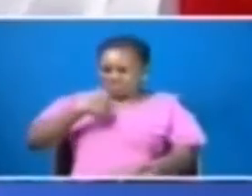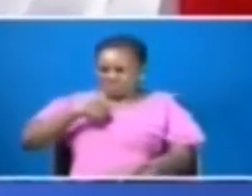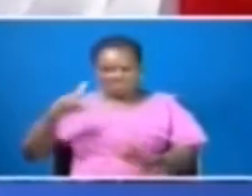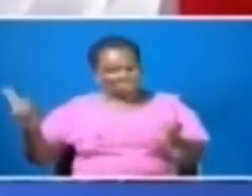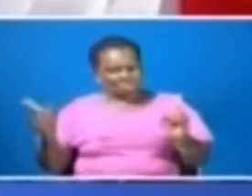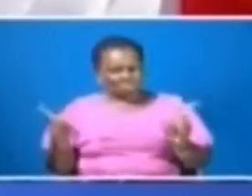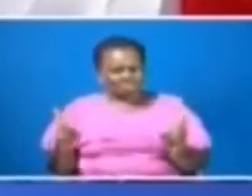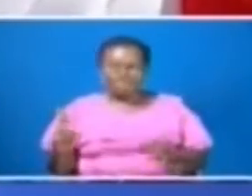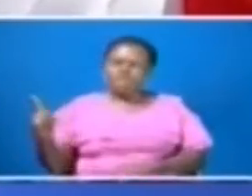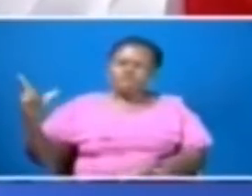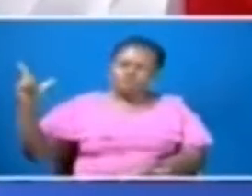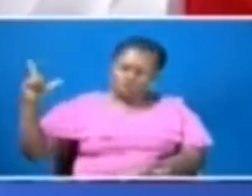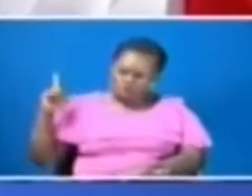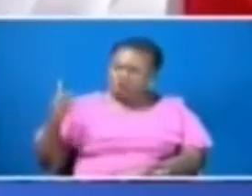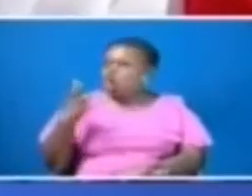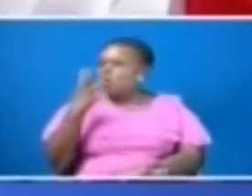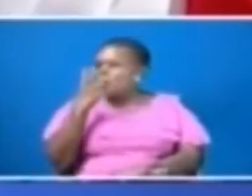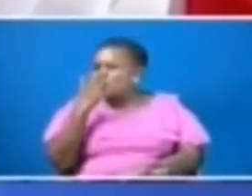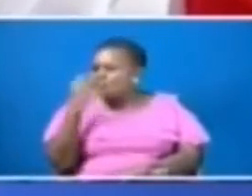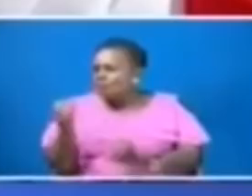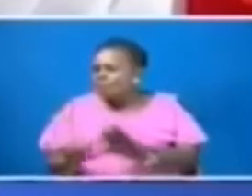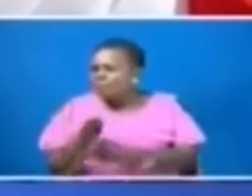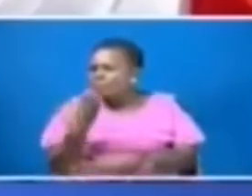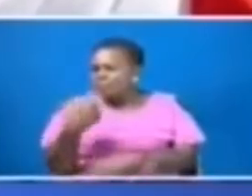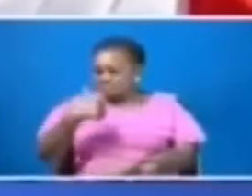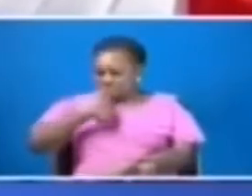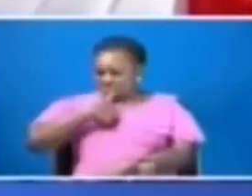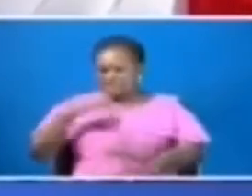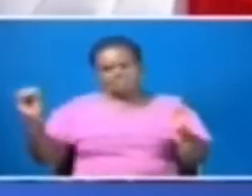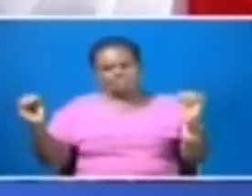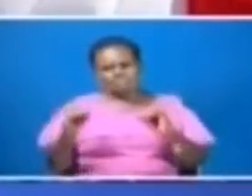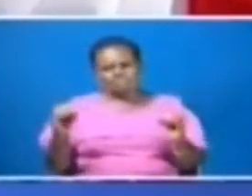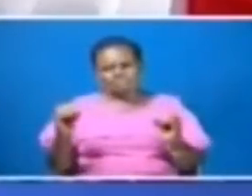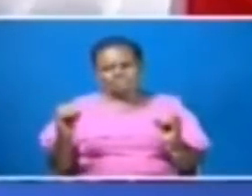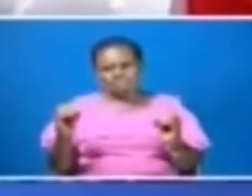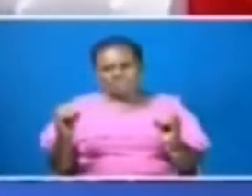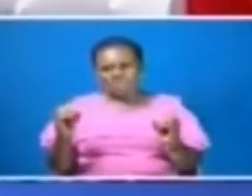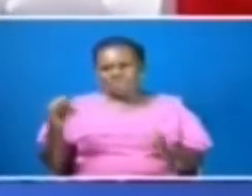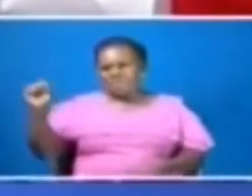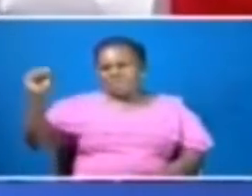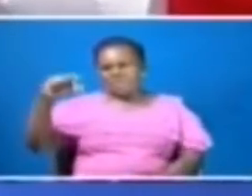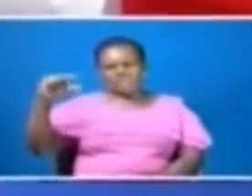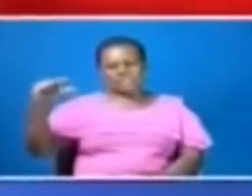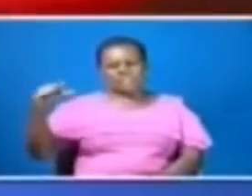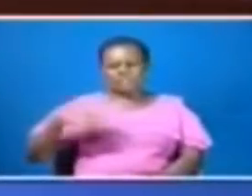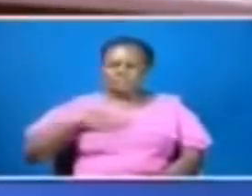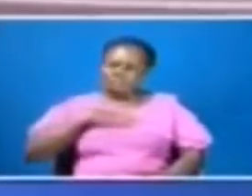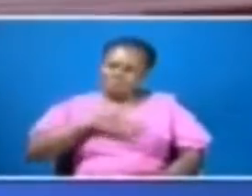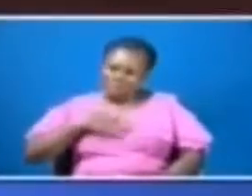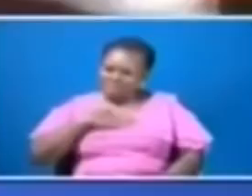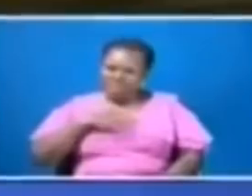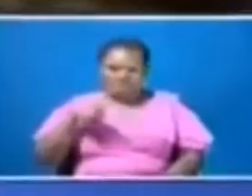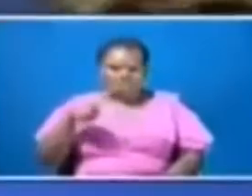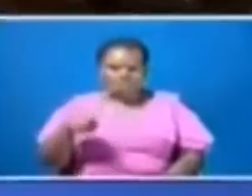Sifuna. Sheria ya chama cha ODM mwenye kutunga sio Sifuna. Mheshimiwa SG, kwa heshima zote mahali